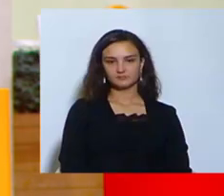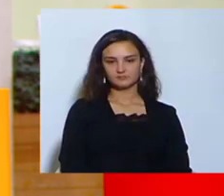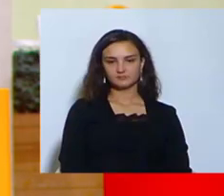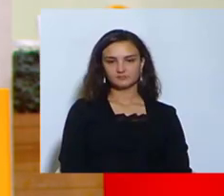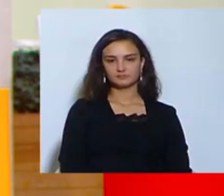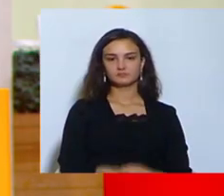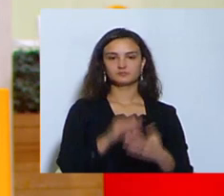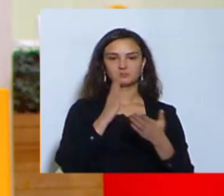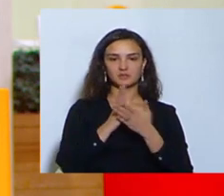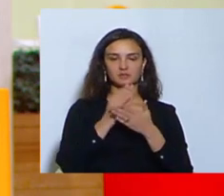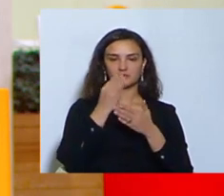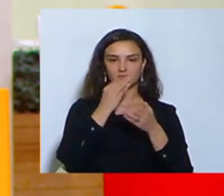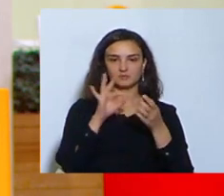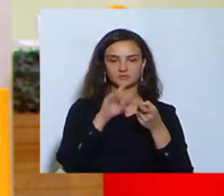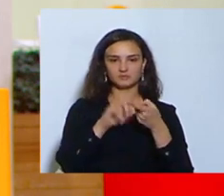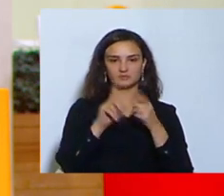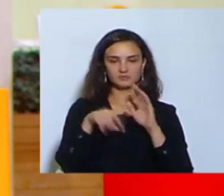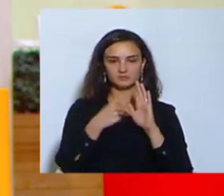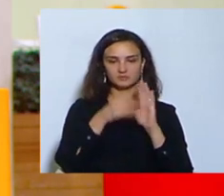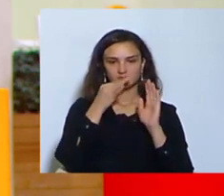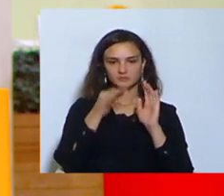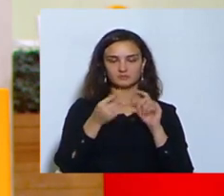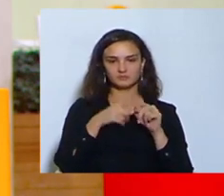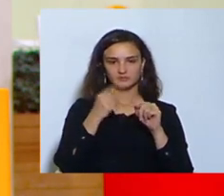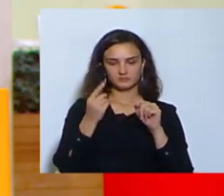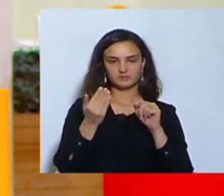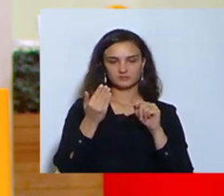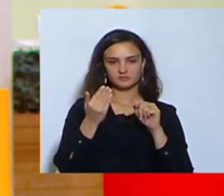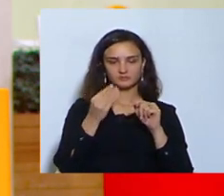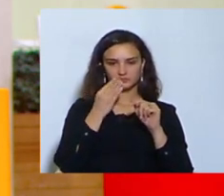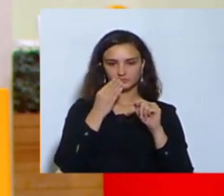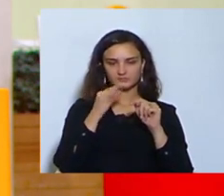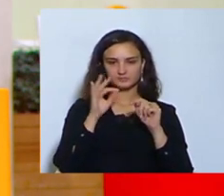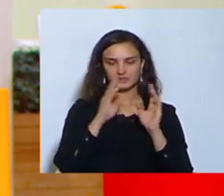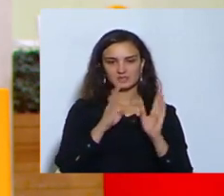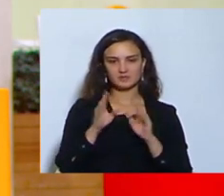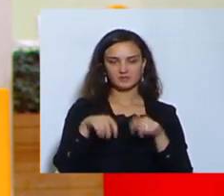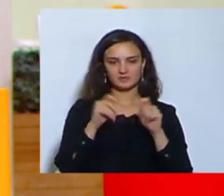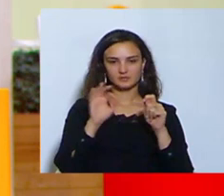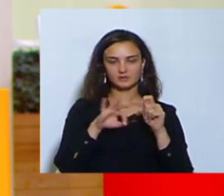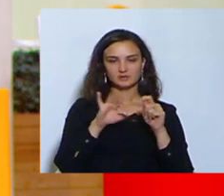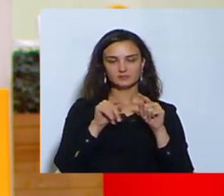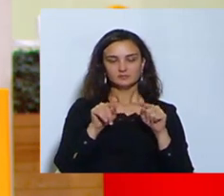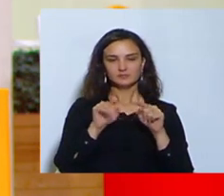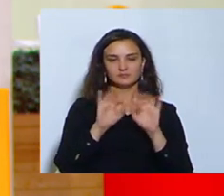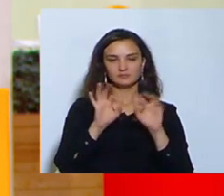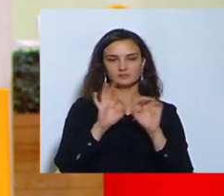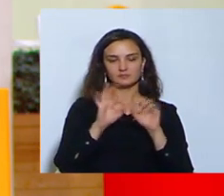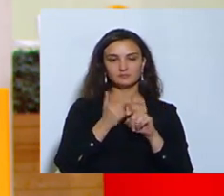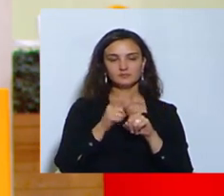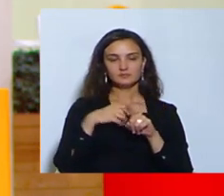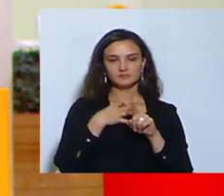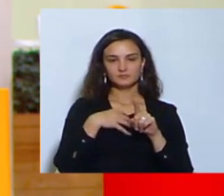პირდაპირ კვებასთან დაკავშირებით ვუპასუხებ თქვენს კითხვებს, რომელიც თქვენ კვებითი ქცევის დარღვევებს მიაწერეთ.